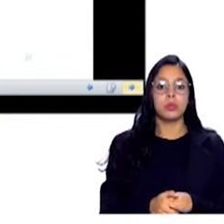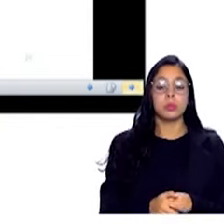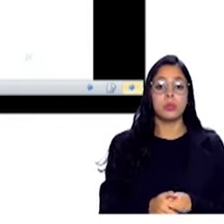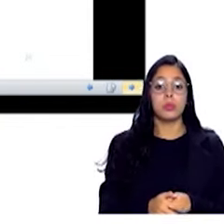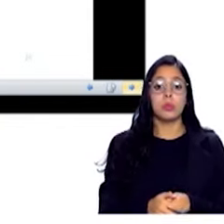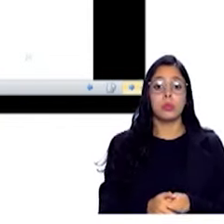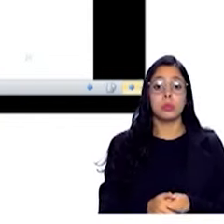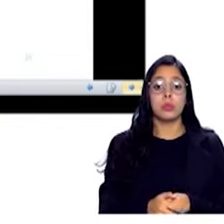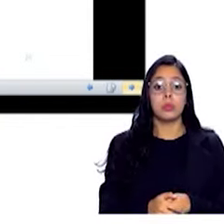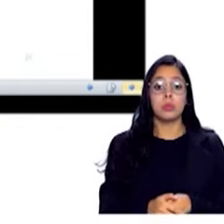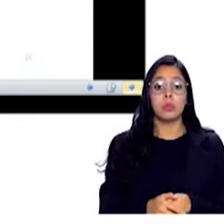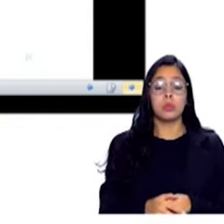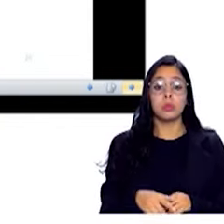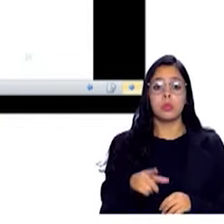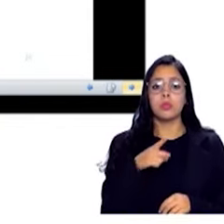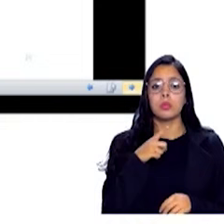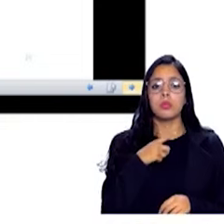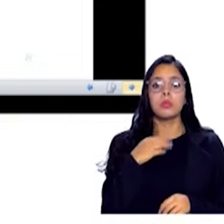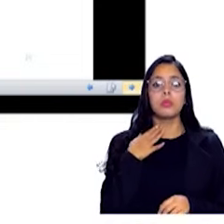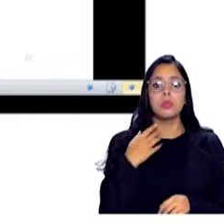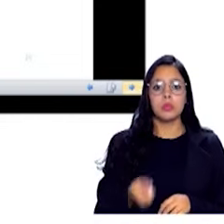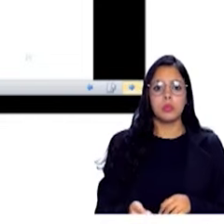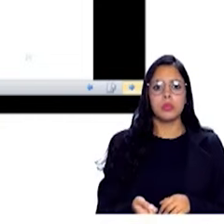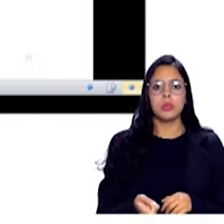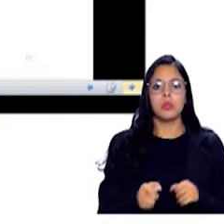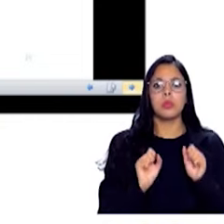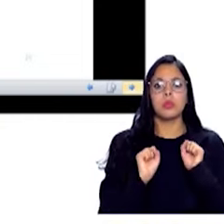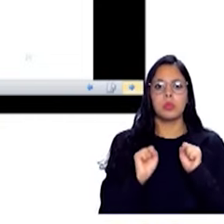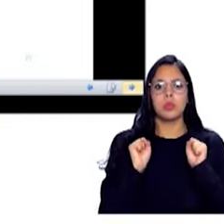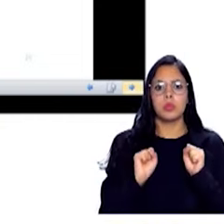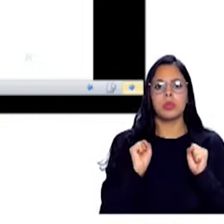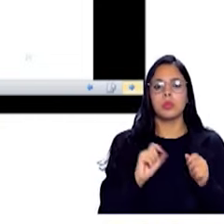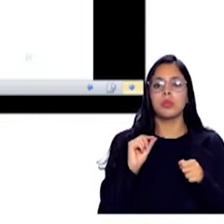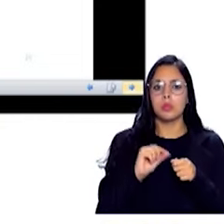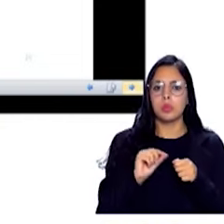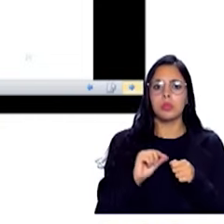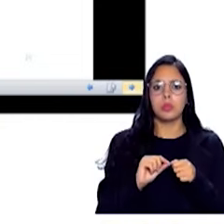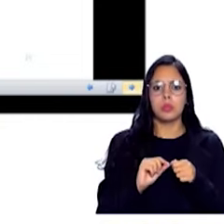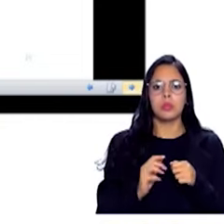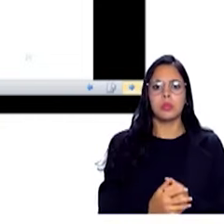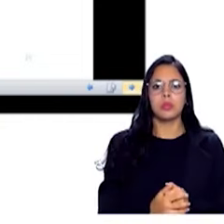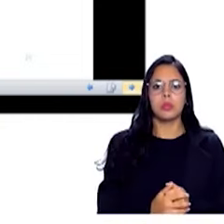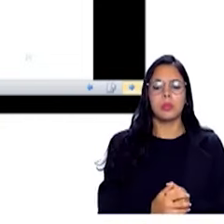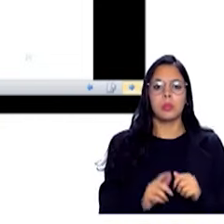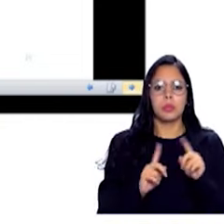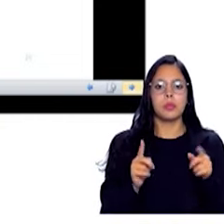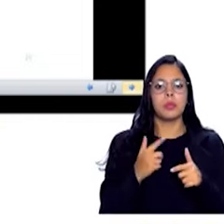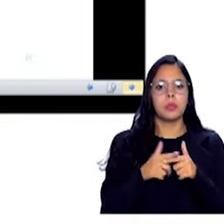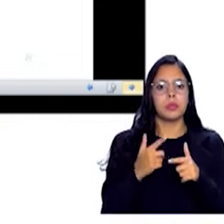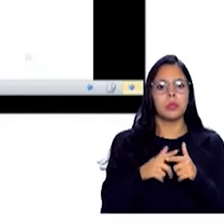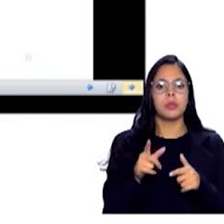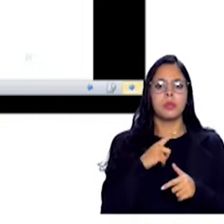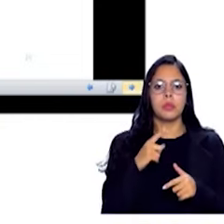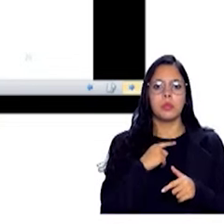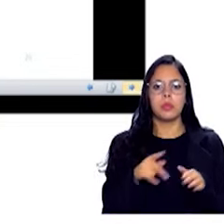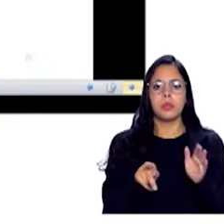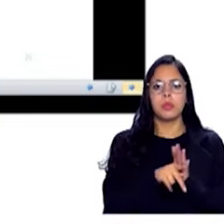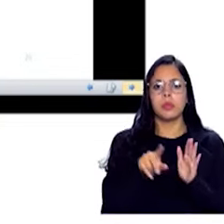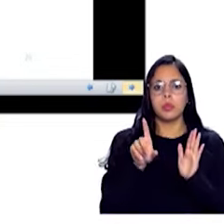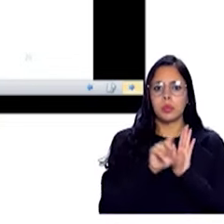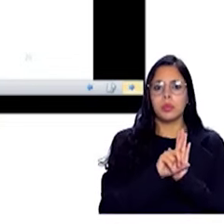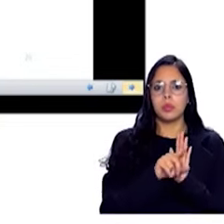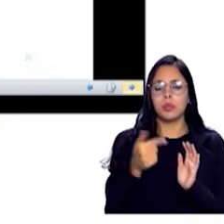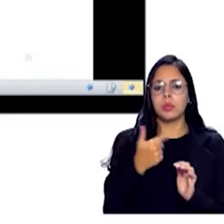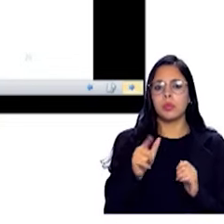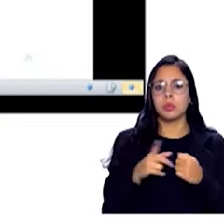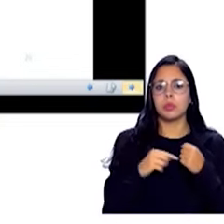nessuno glielo chieda in questo caso si pone un problema perché la Norma non specifica l'articolo 363 Bis non specifica se Il